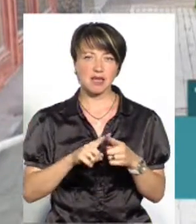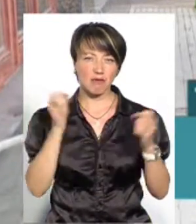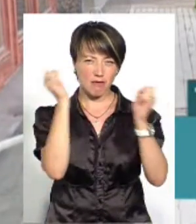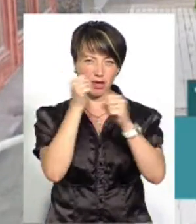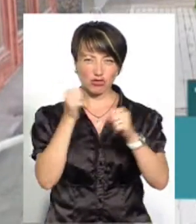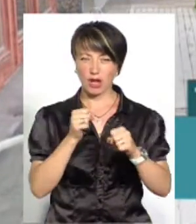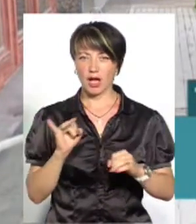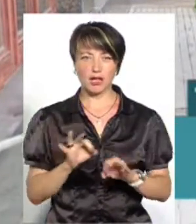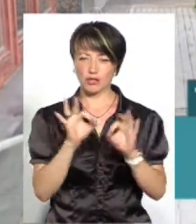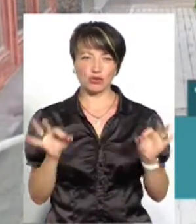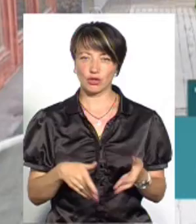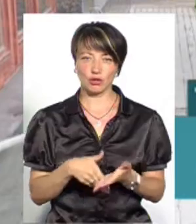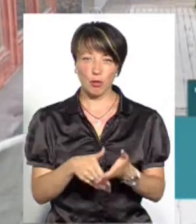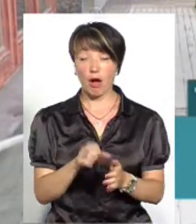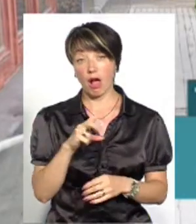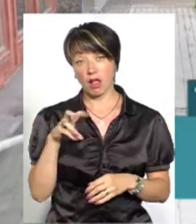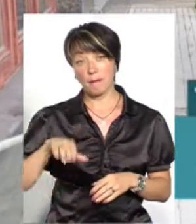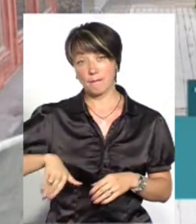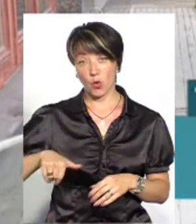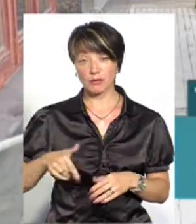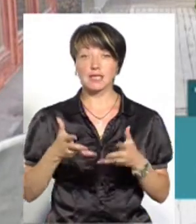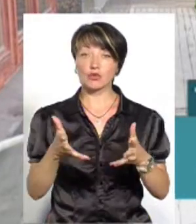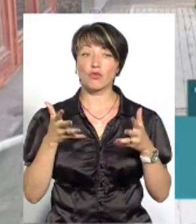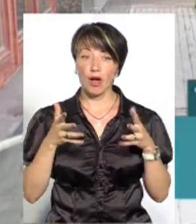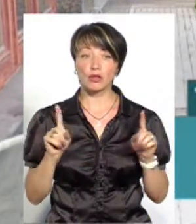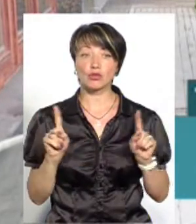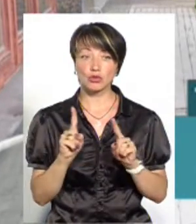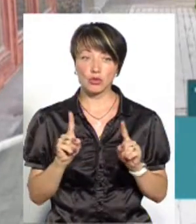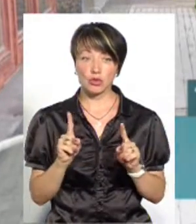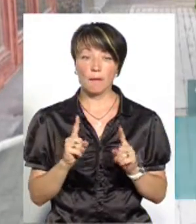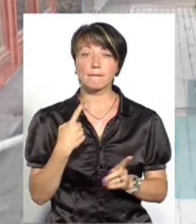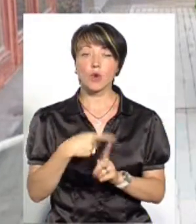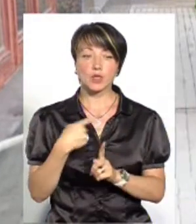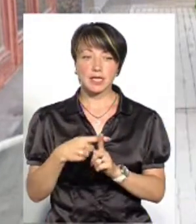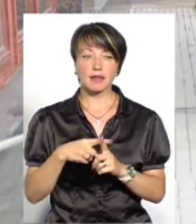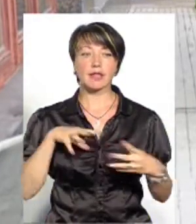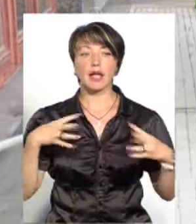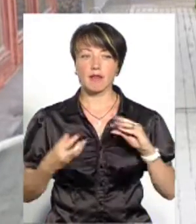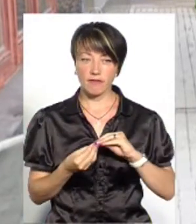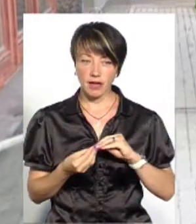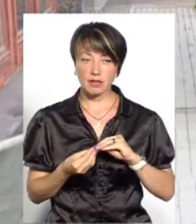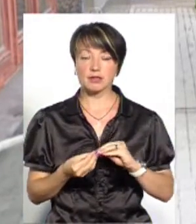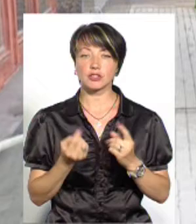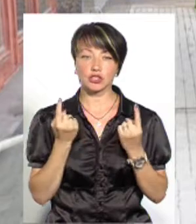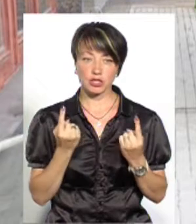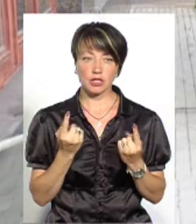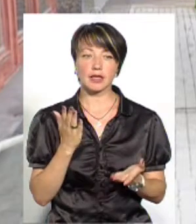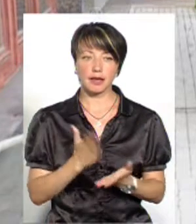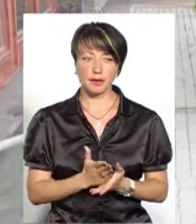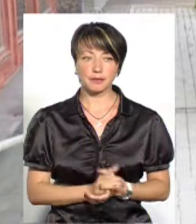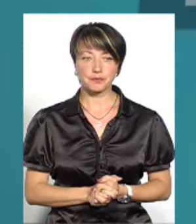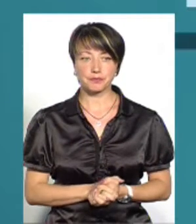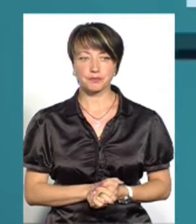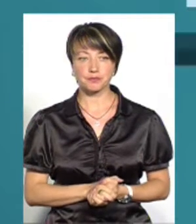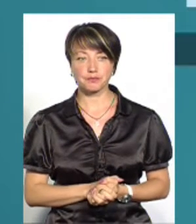воно абсолютно не допоможе, але потім з'ясувалося, що позитивний ефект, причому значний,